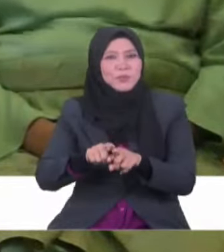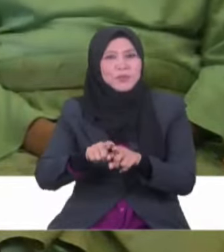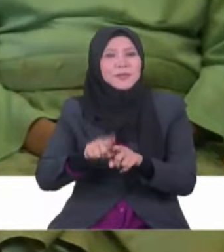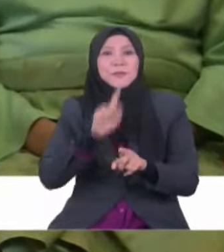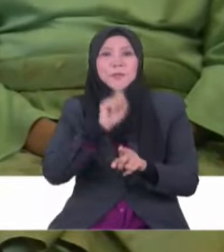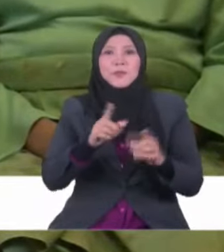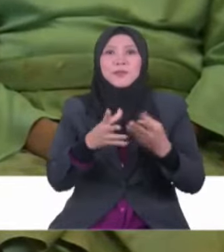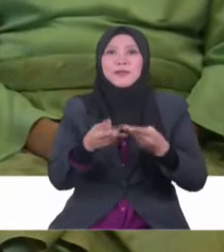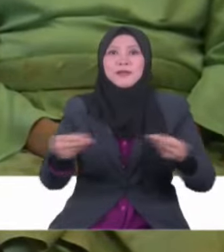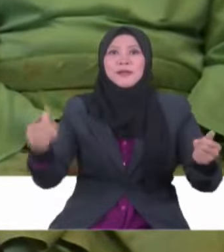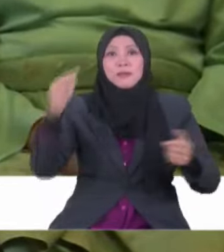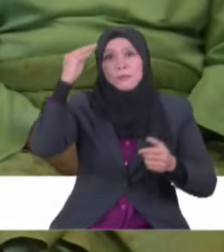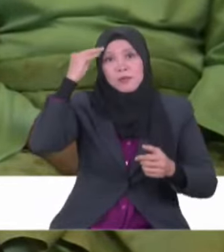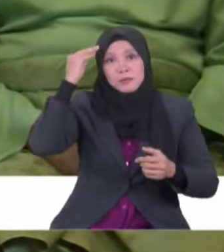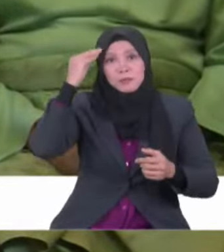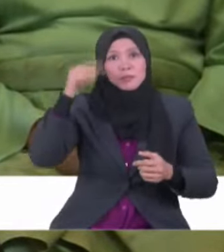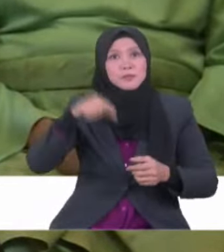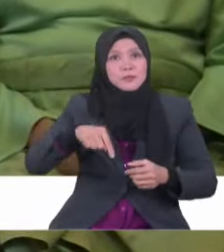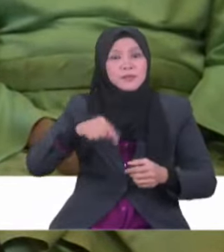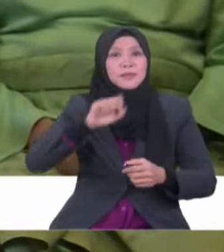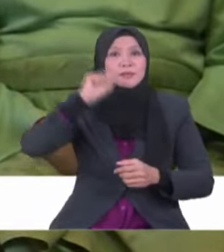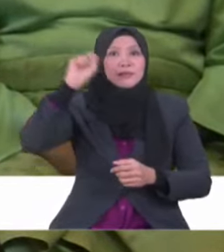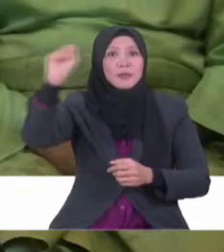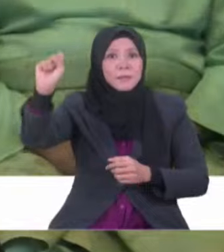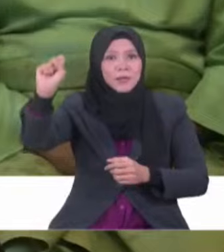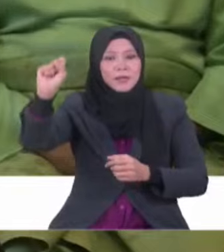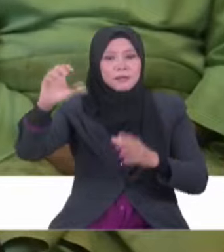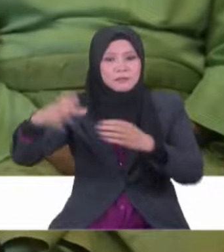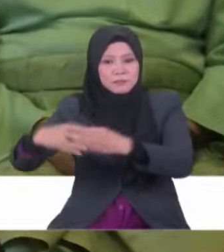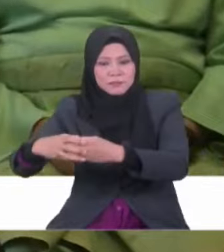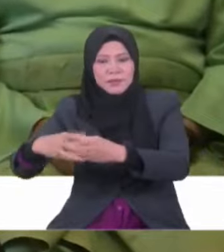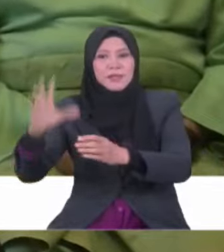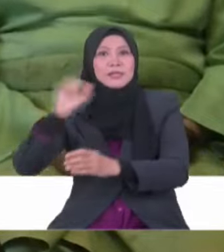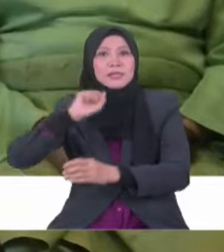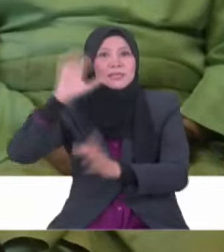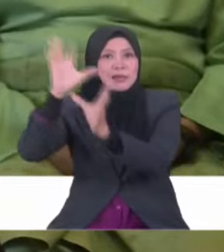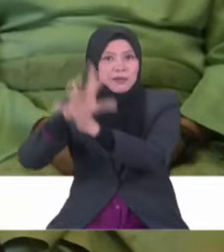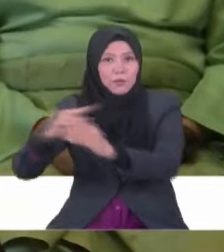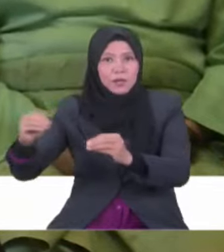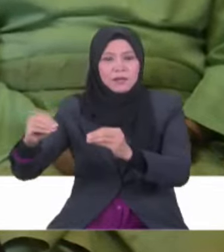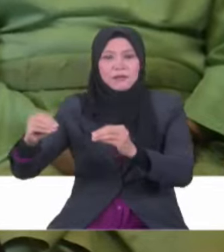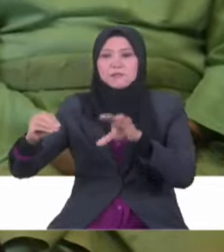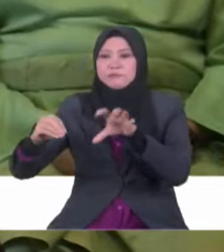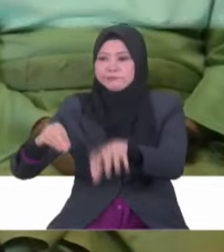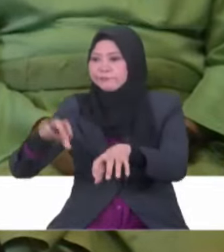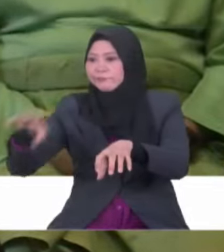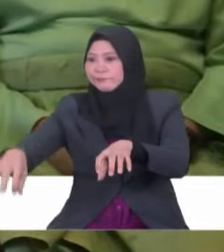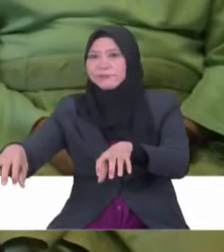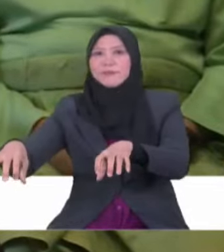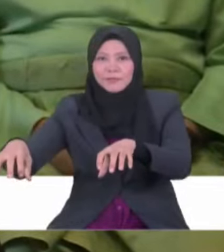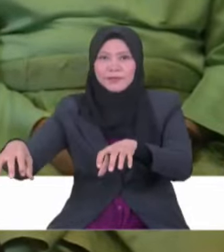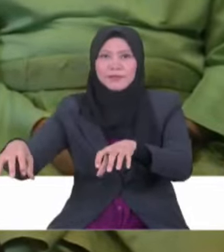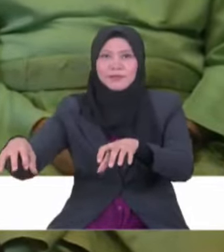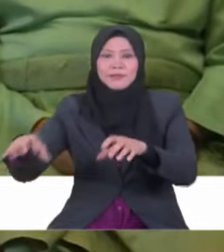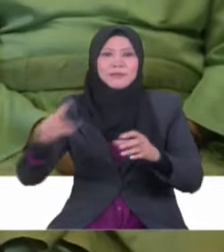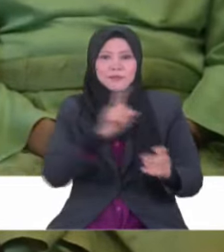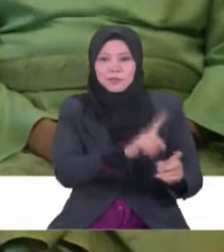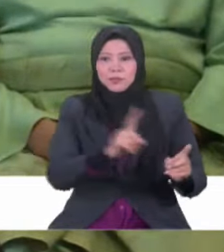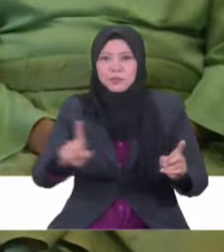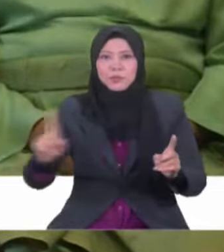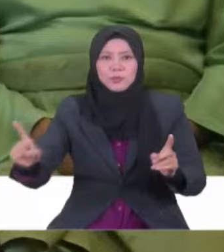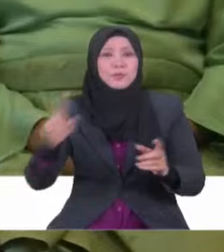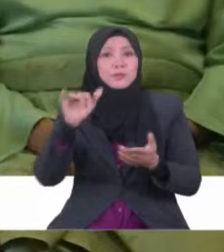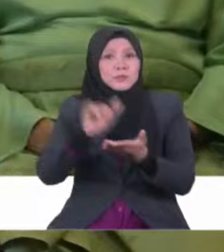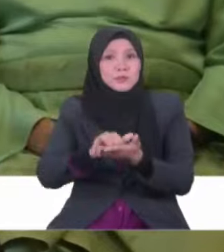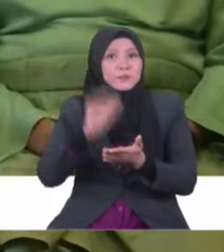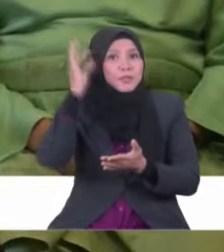Tanah Melayu satu entiti, Sabah satu entiti dan Sarawak. Ya. Sebab itu umpamanya